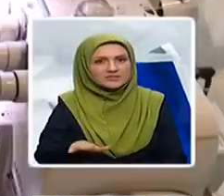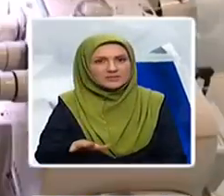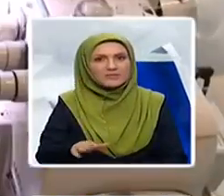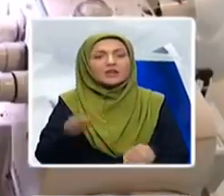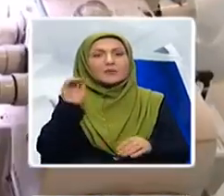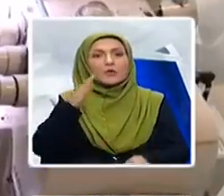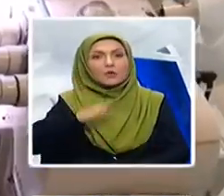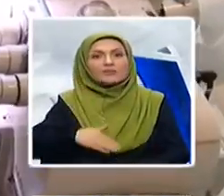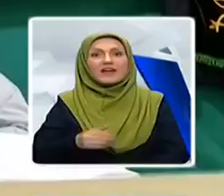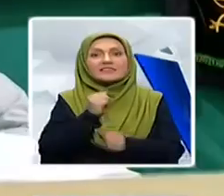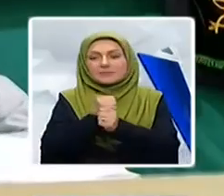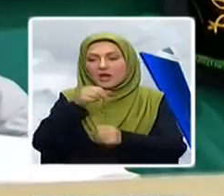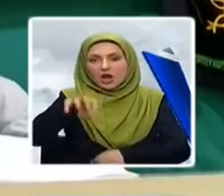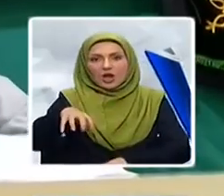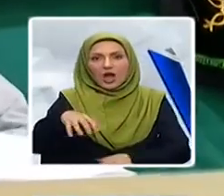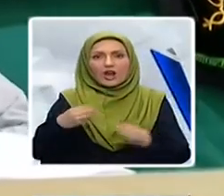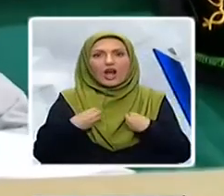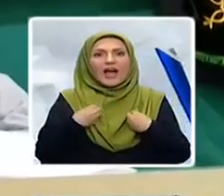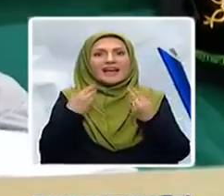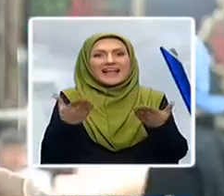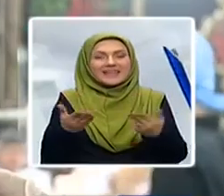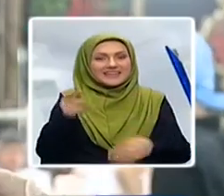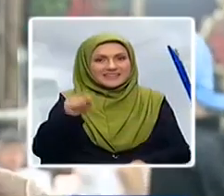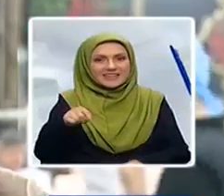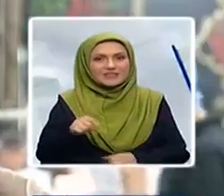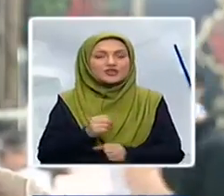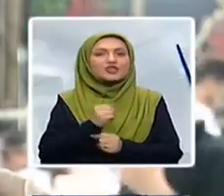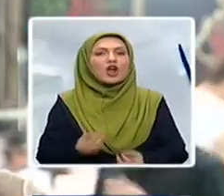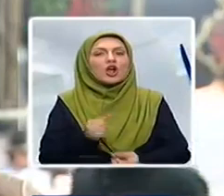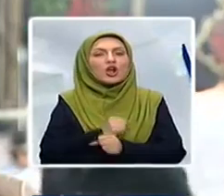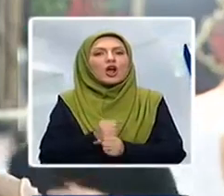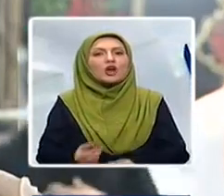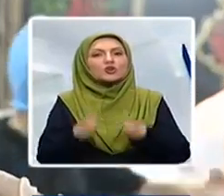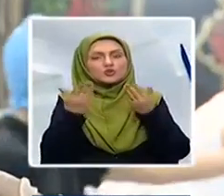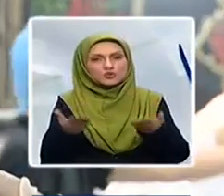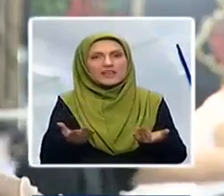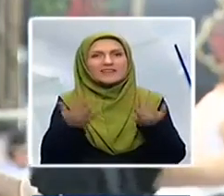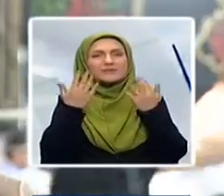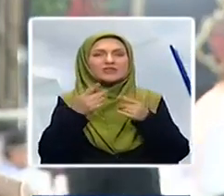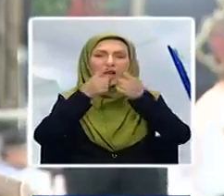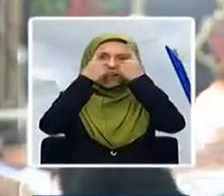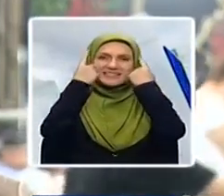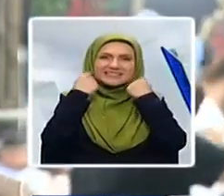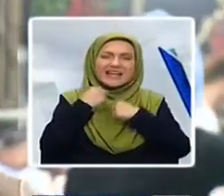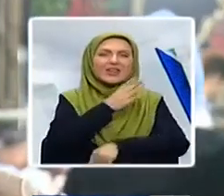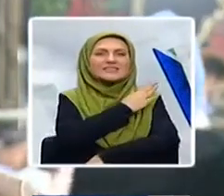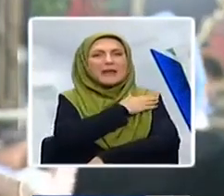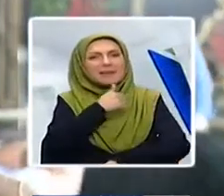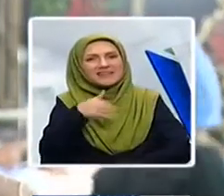کارگاه خیریه خیاطی که در حسینی ایجاد شده رو ادامه بدیم و بتونیم زنان بدسرپرست، زنان